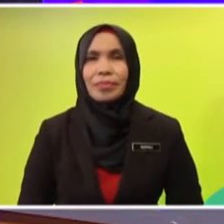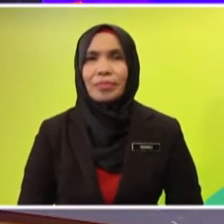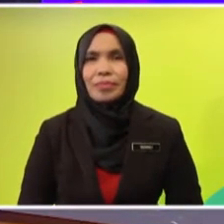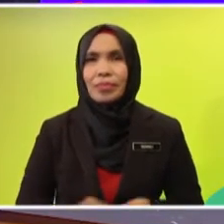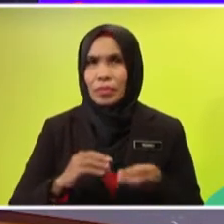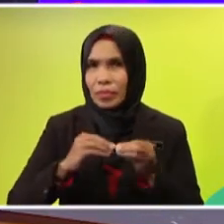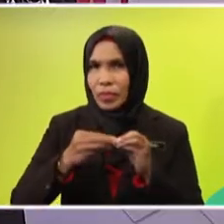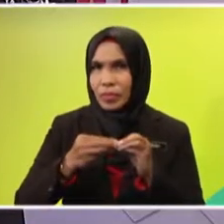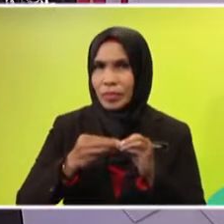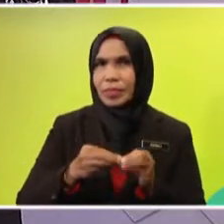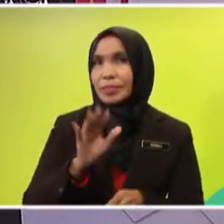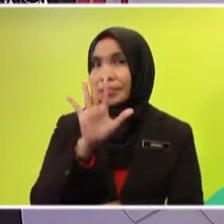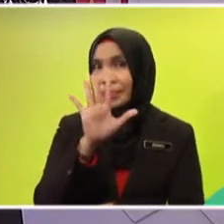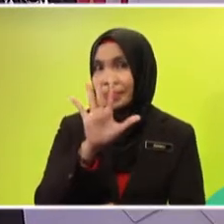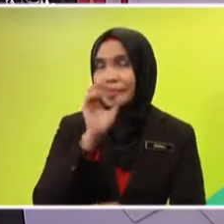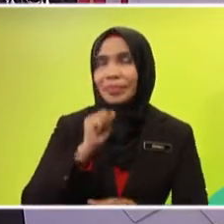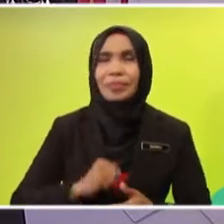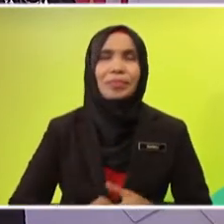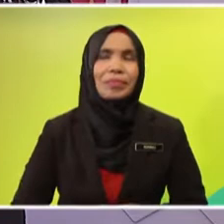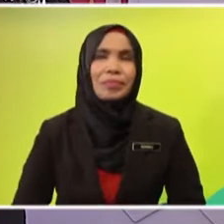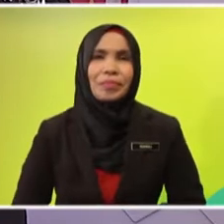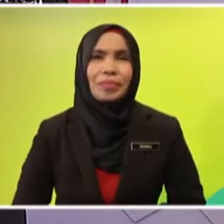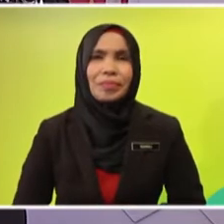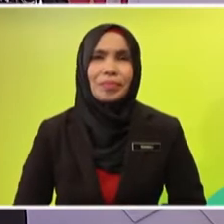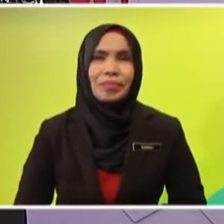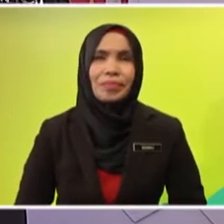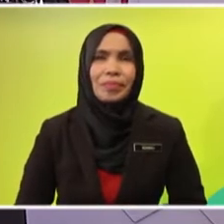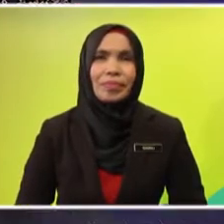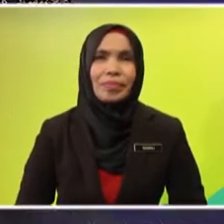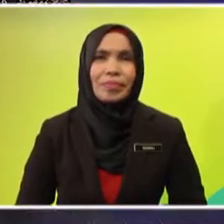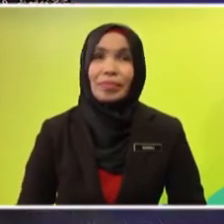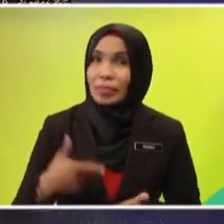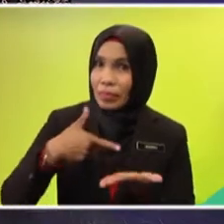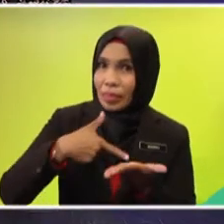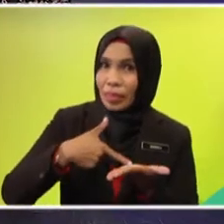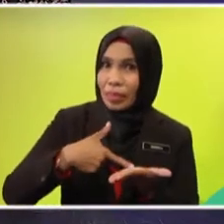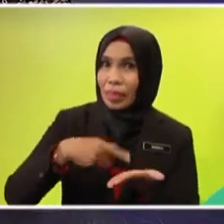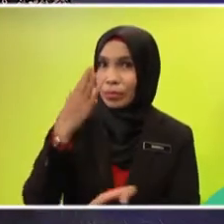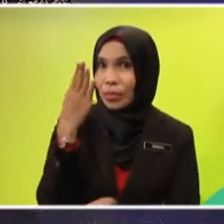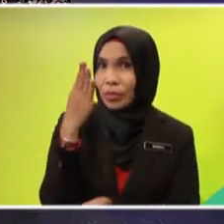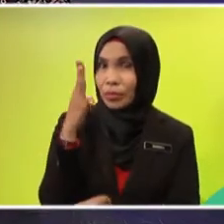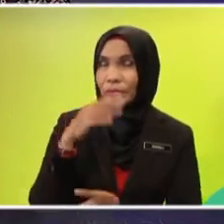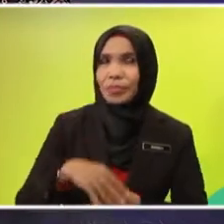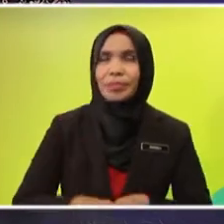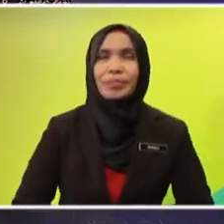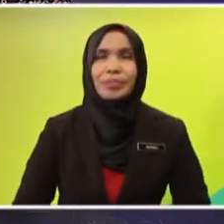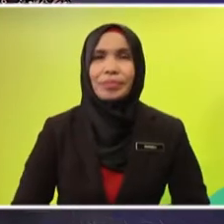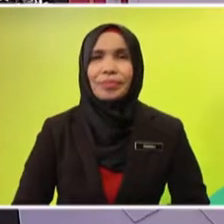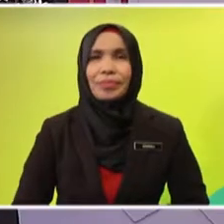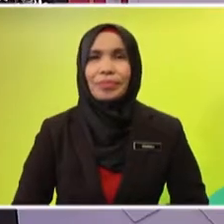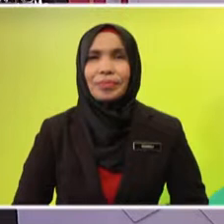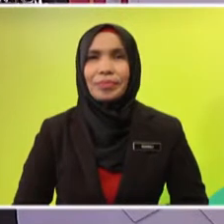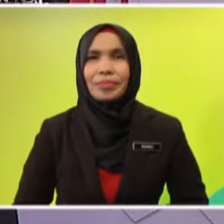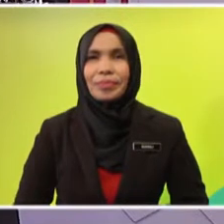Akim naik Sekarang gila nomor 55 Oke masukkan lagi warna biru membeku sekarang Nah terus